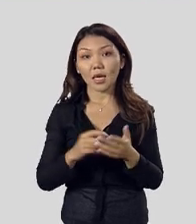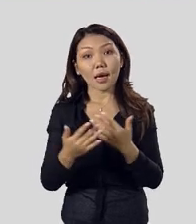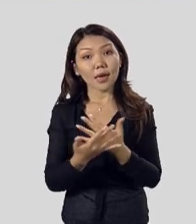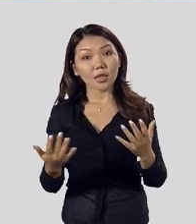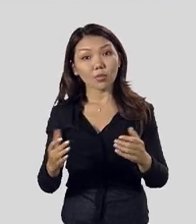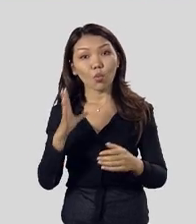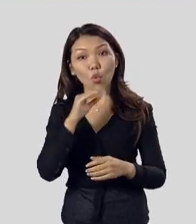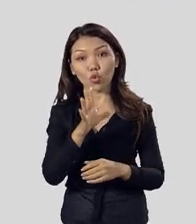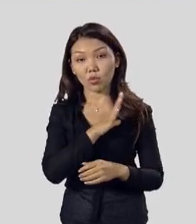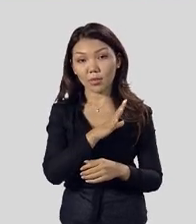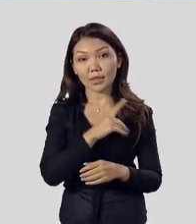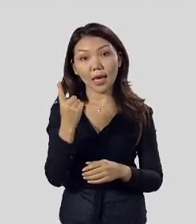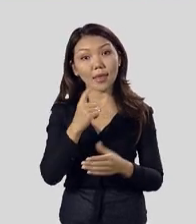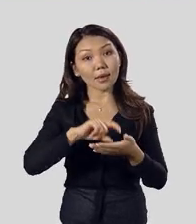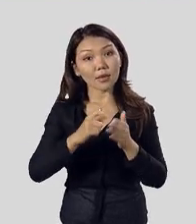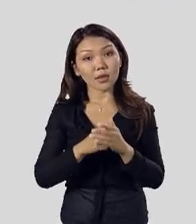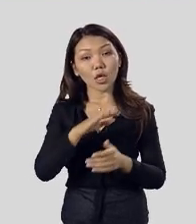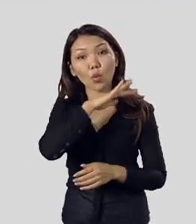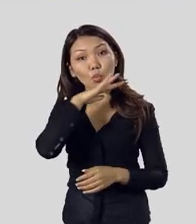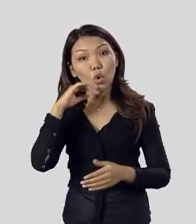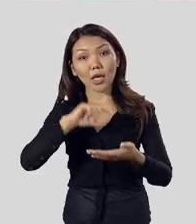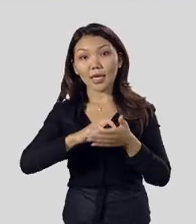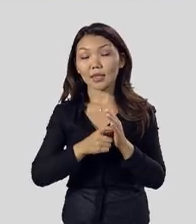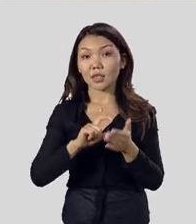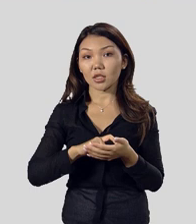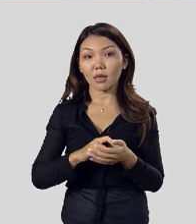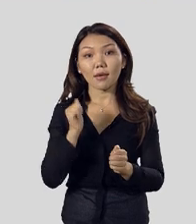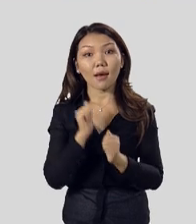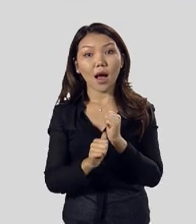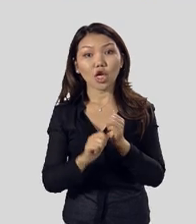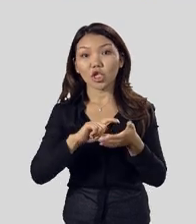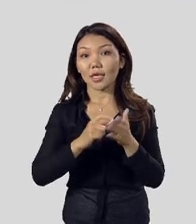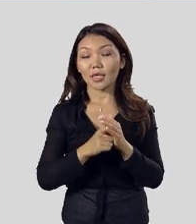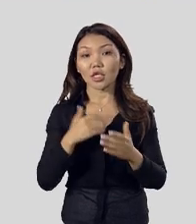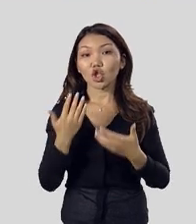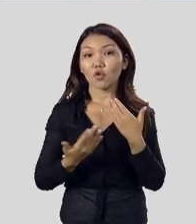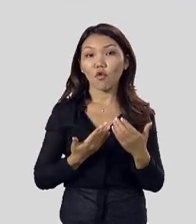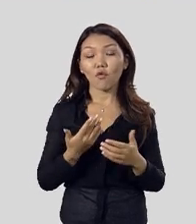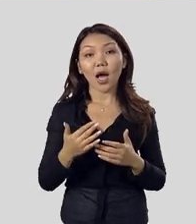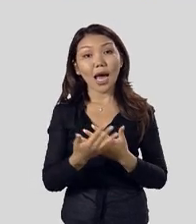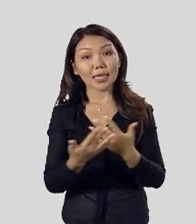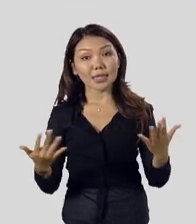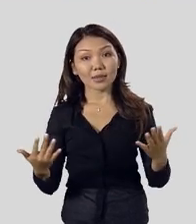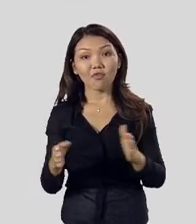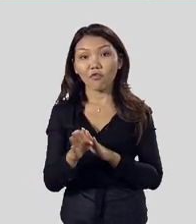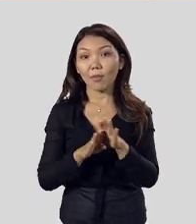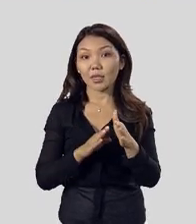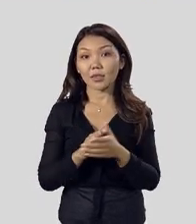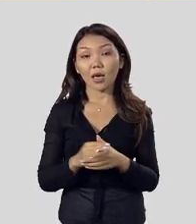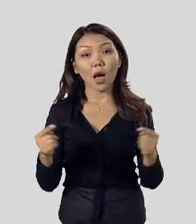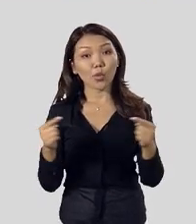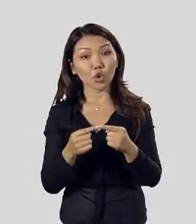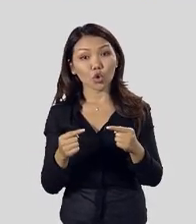быть одноклеточными и многоклеточными каждая клетка живого организма выполняет